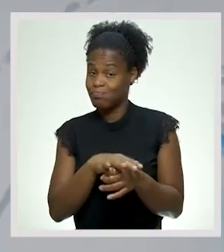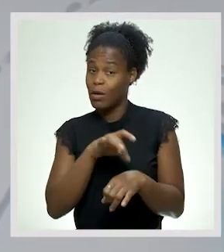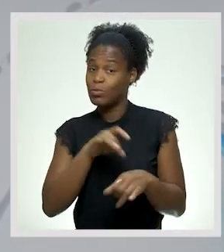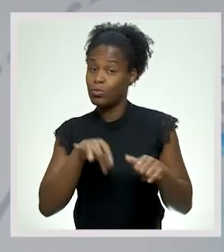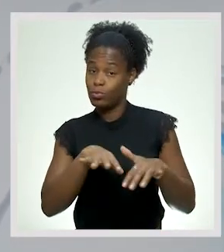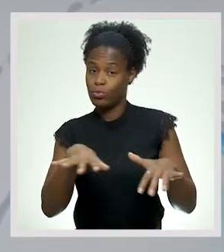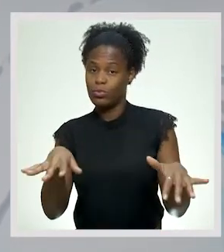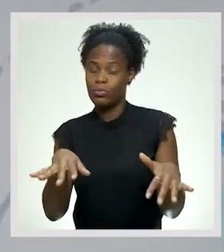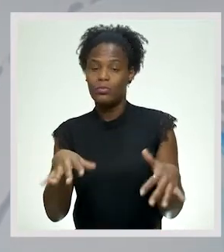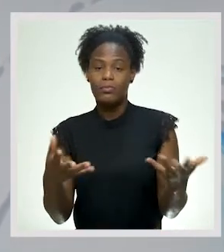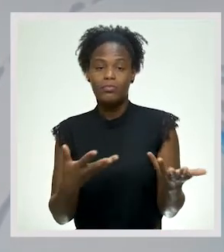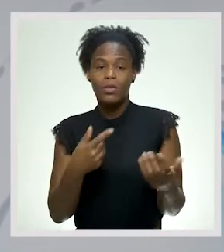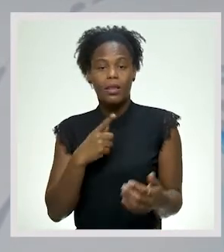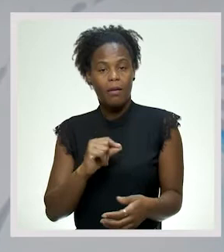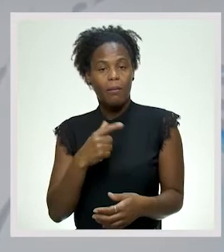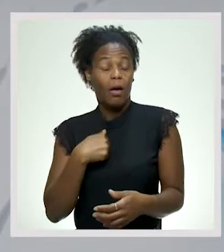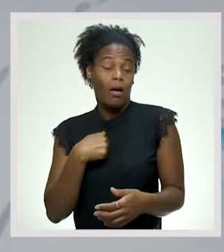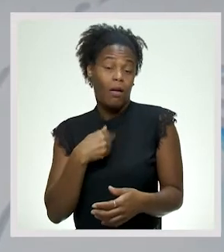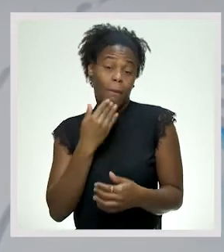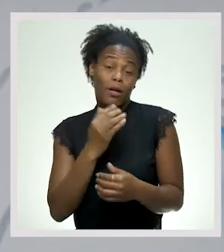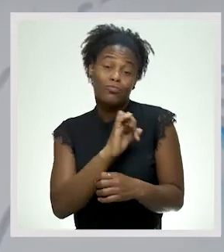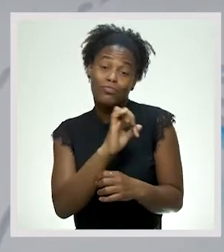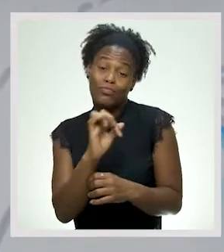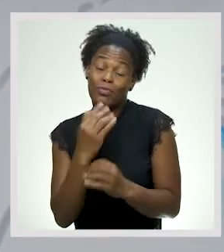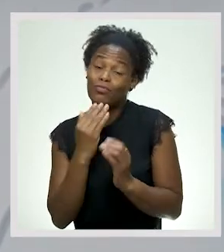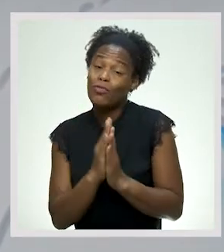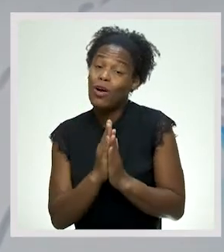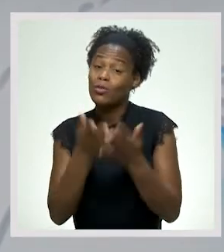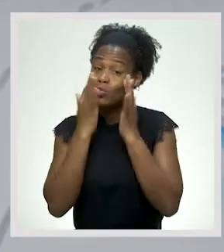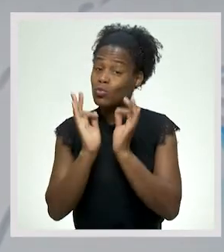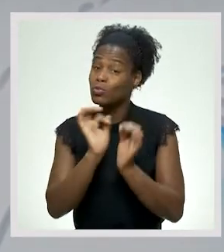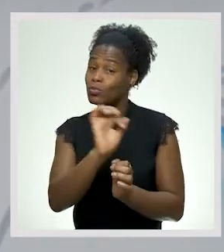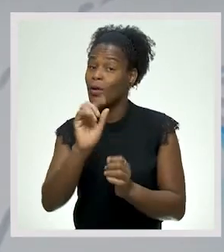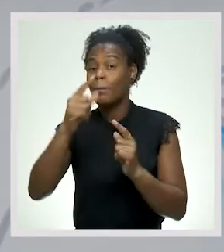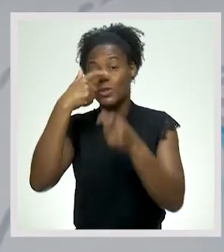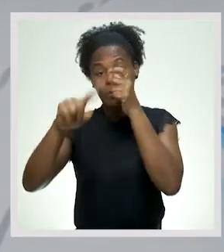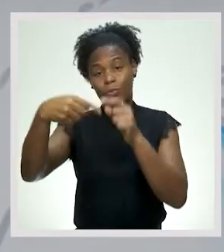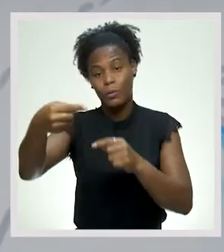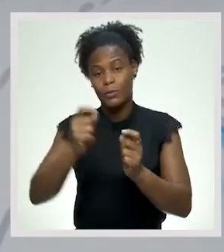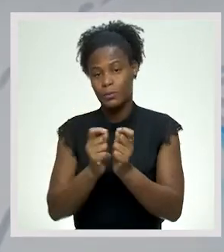pandémie et je vous prie de prendre soin de vous et de vos proches.